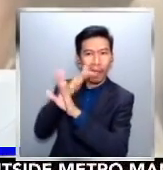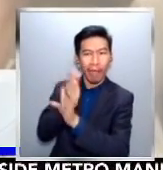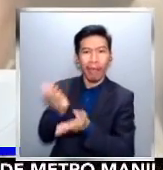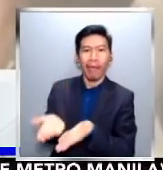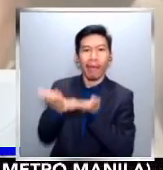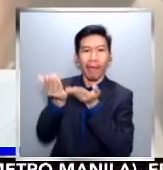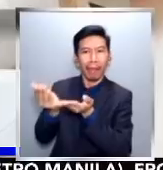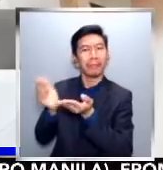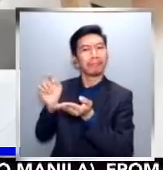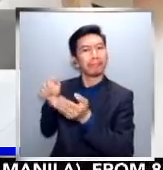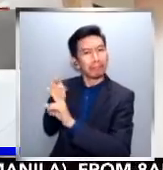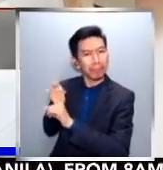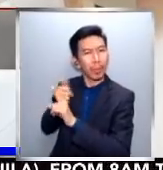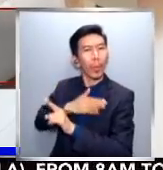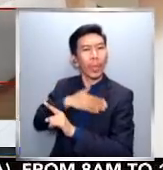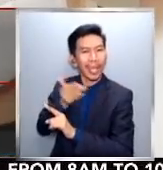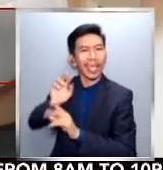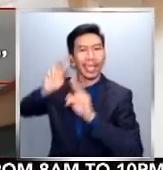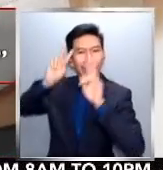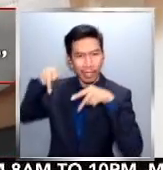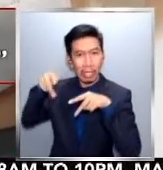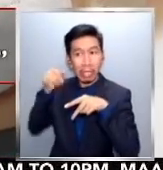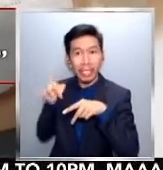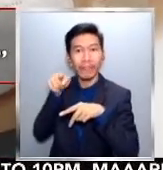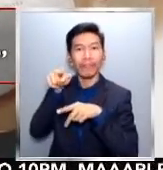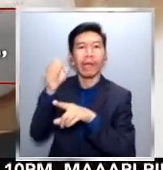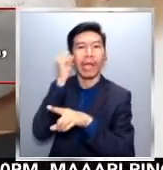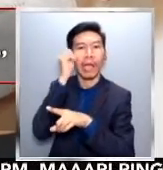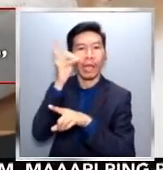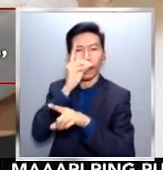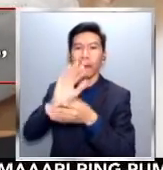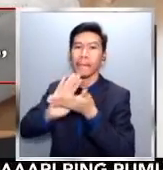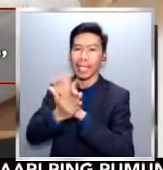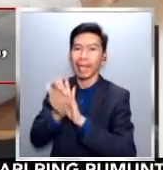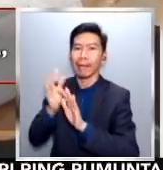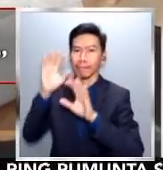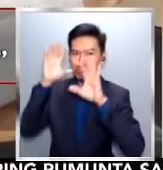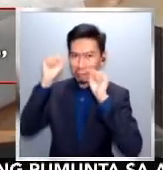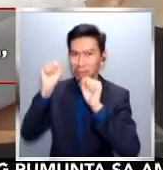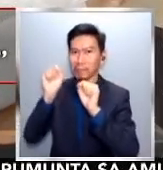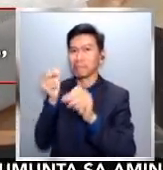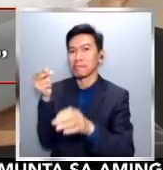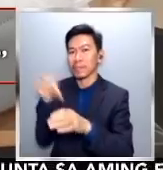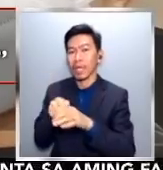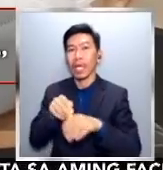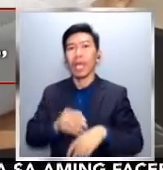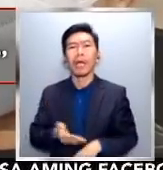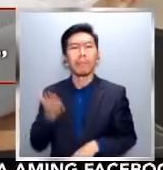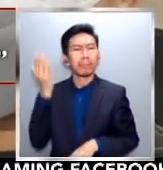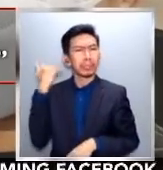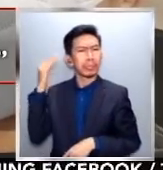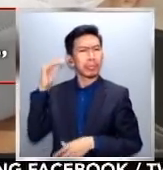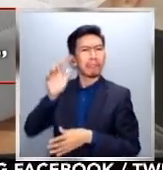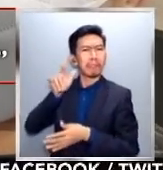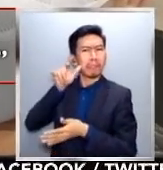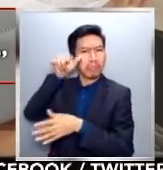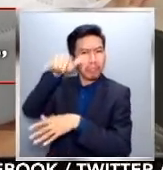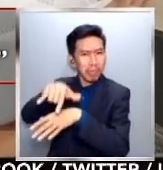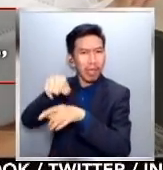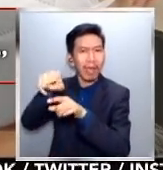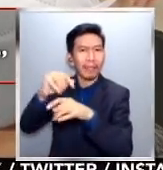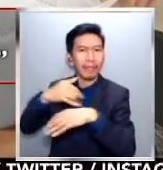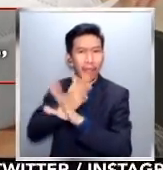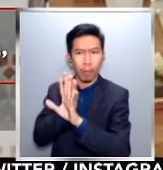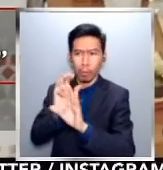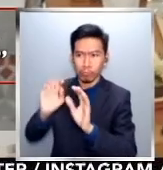sa pagkapangulo. Noong Mayo huling bumisita si Senador Marcos sa Davao at noon daw walang pag-uusap tungkol sa pagiging vice-presidente ni